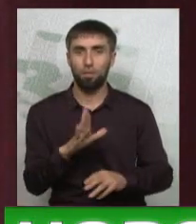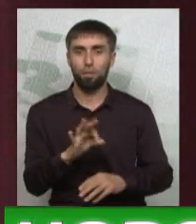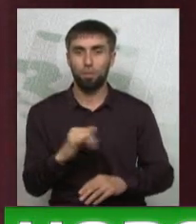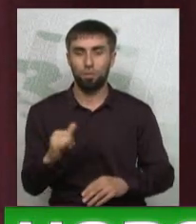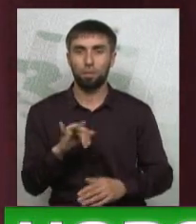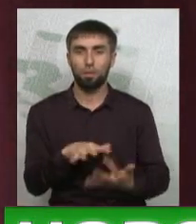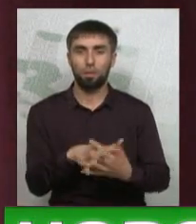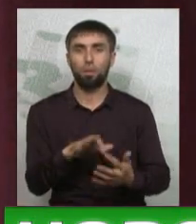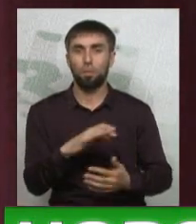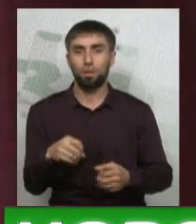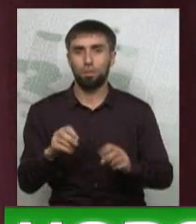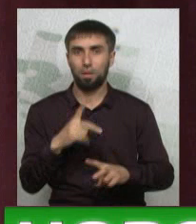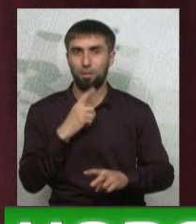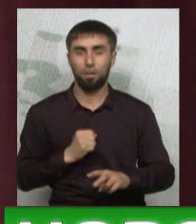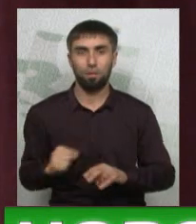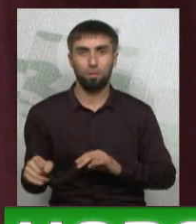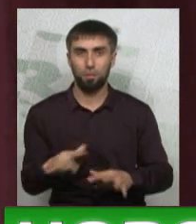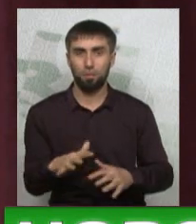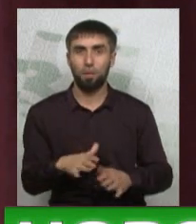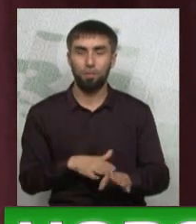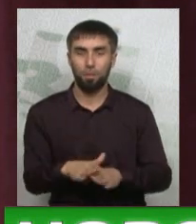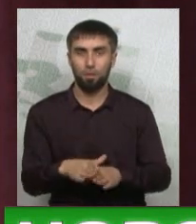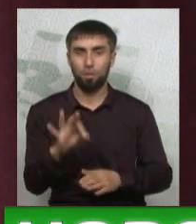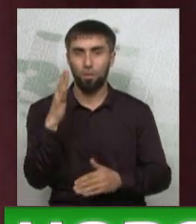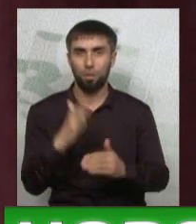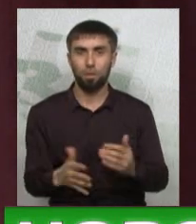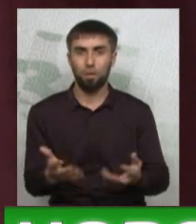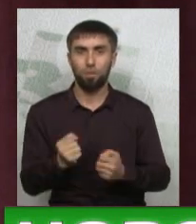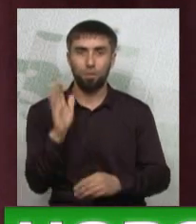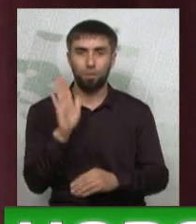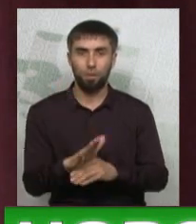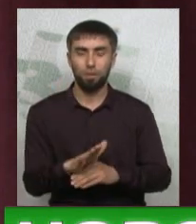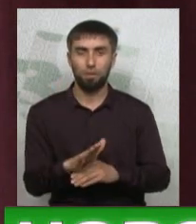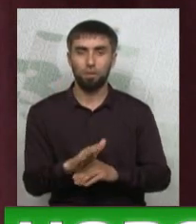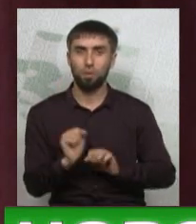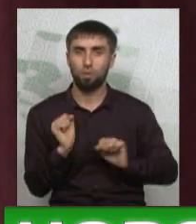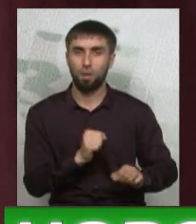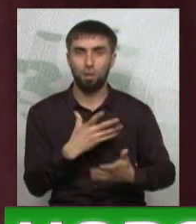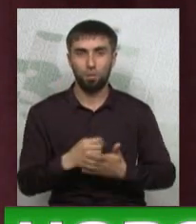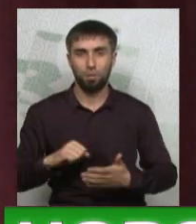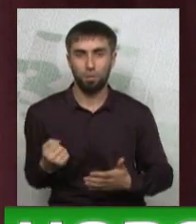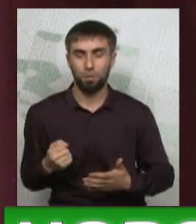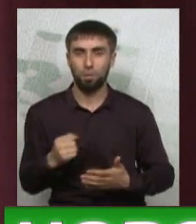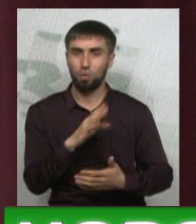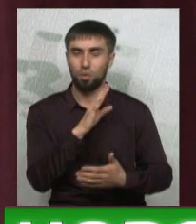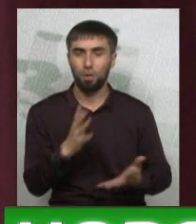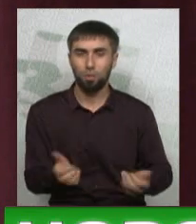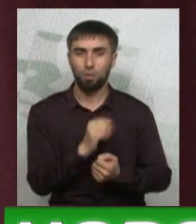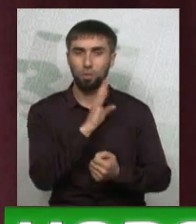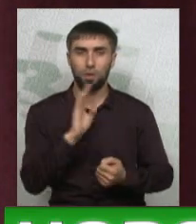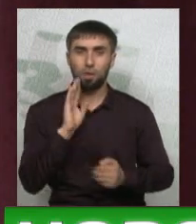том числе в ходе специальной военной операции, выполняя до конца полученный приказ, прикрывая собой товарищей, спасая женщин, детей,